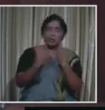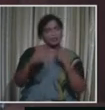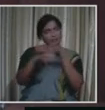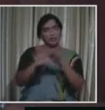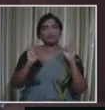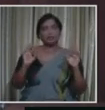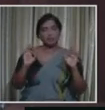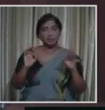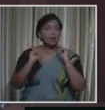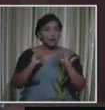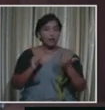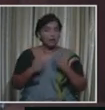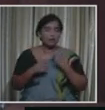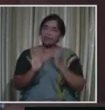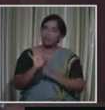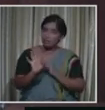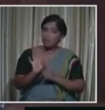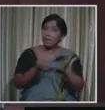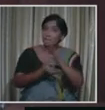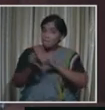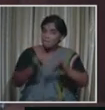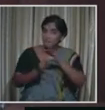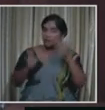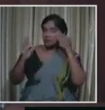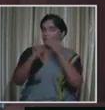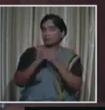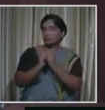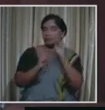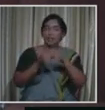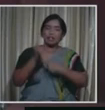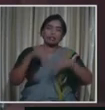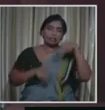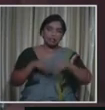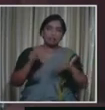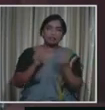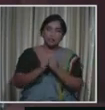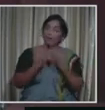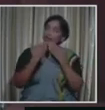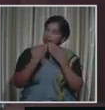lesi. Muka tapi Hama Velama, Paja Tantra Wadi pilih bandu Iswas keran. Desa Panlu Biapa Raya, Isuti Niyojaka Tanah itu.